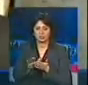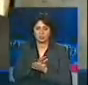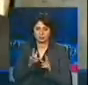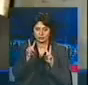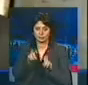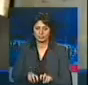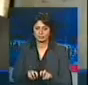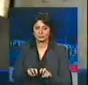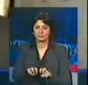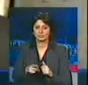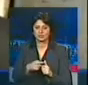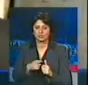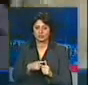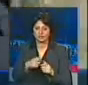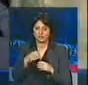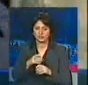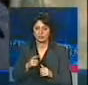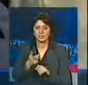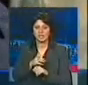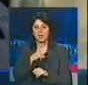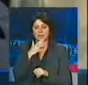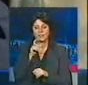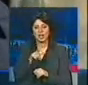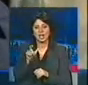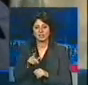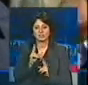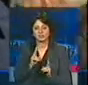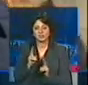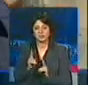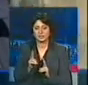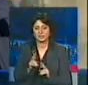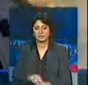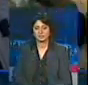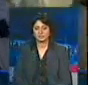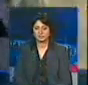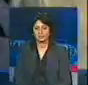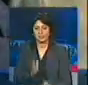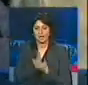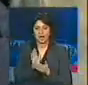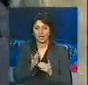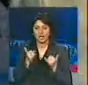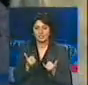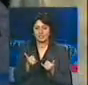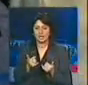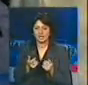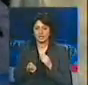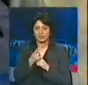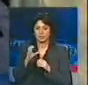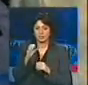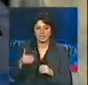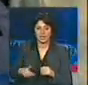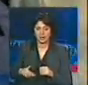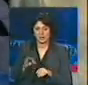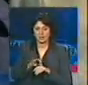უფასოდ დაიკეთონ ანალიზები. ძალიან ბევრ ადამიანს, რომელსაც არ აქვს დღეს გამოვლენილი